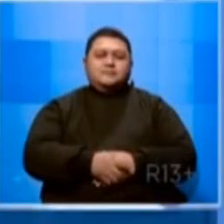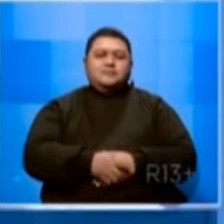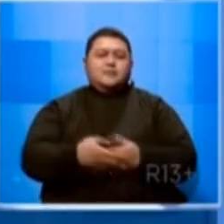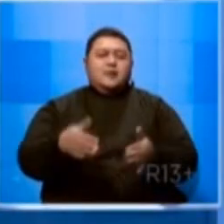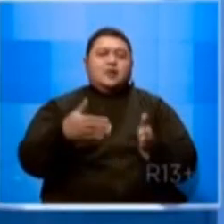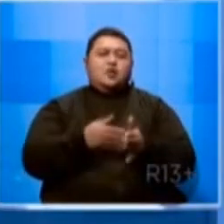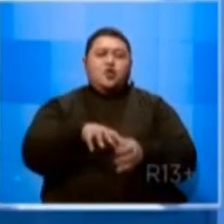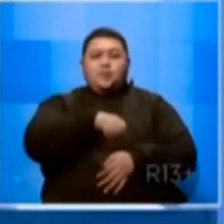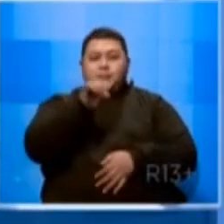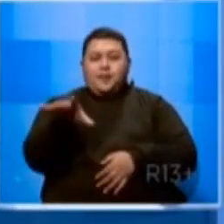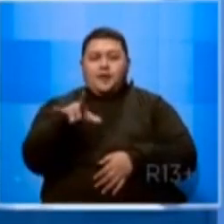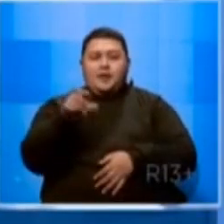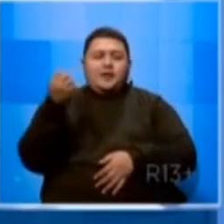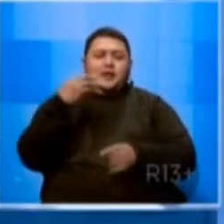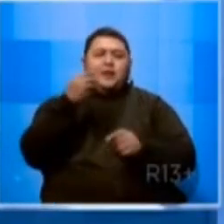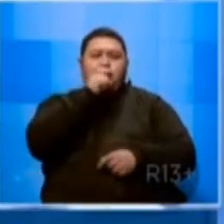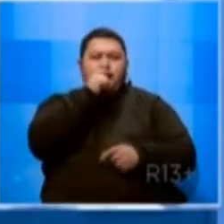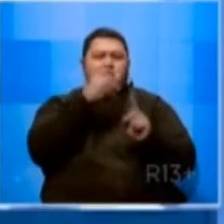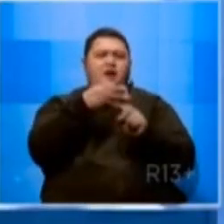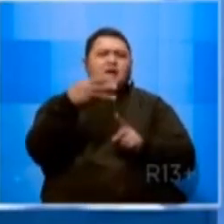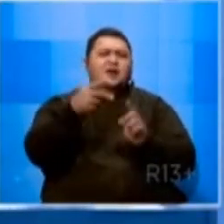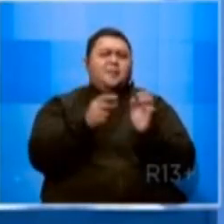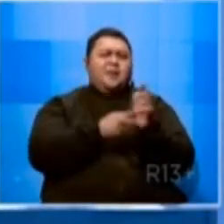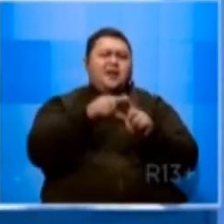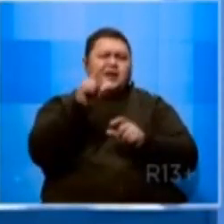tadi juga sempat menyinggung bahwa vonis